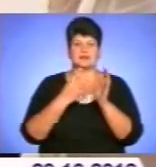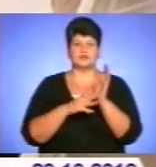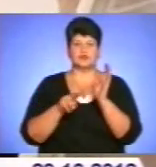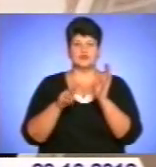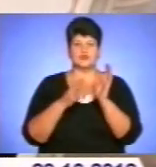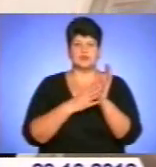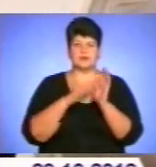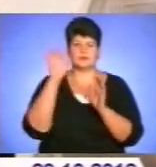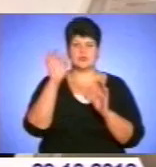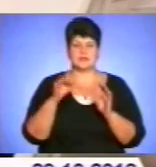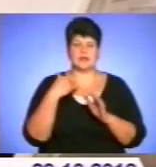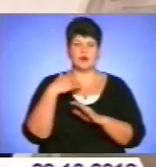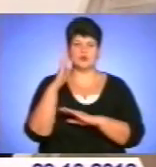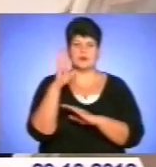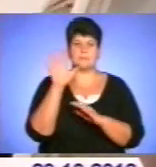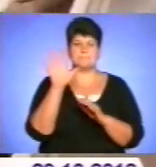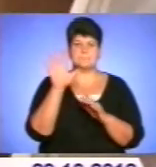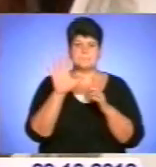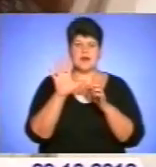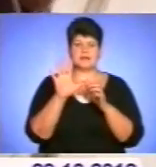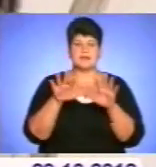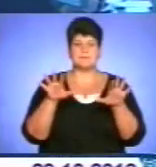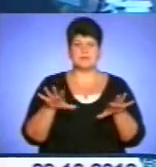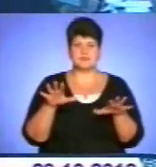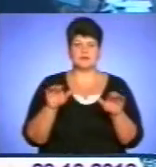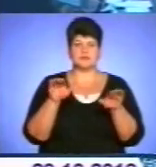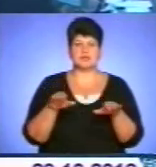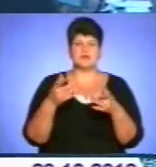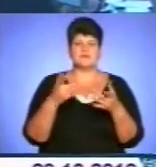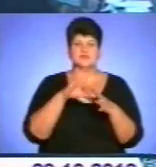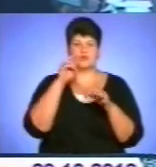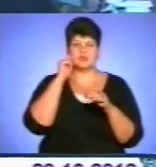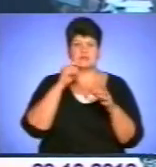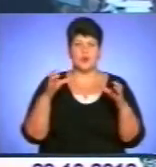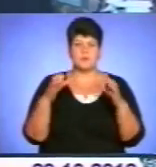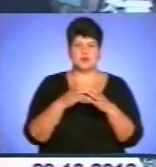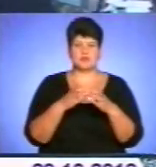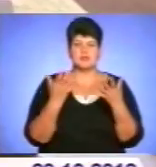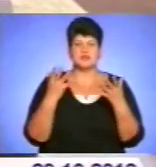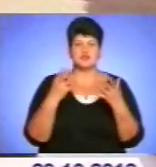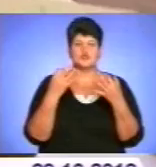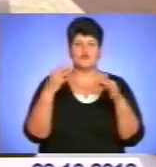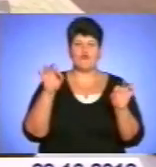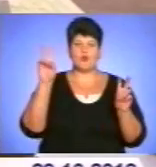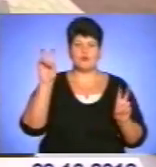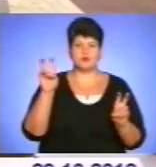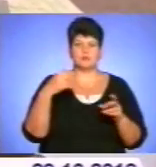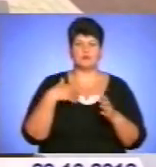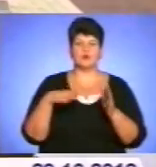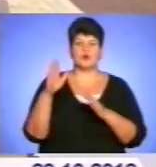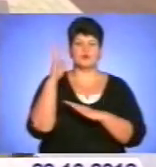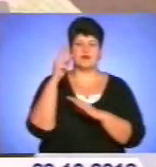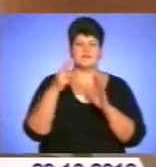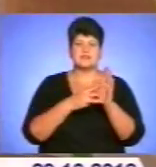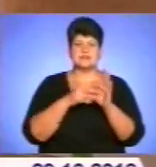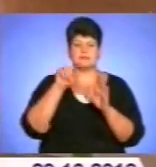% голосів. П'яте місце посіла політична партія «Всеукраїнське об'єднання Свобода», за яку проголосували 8,70